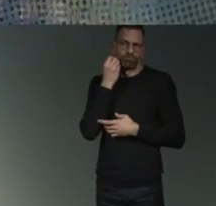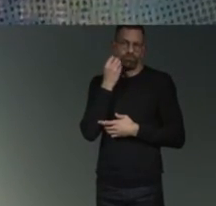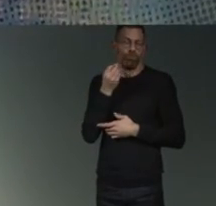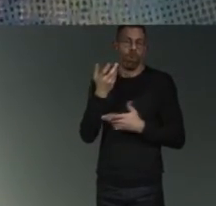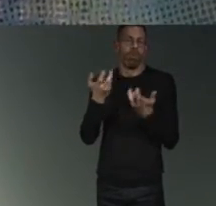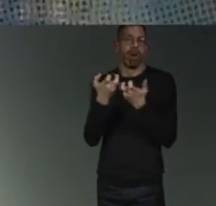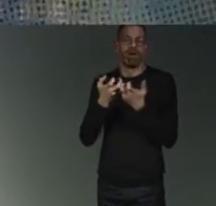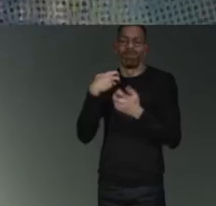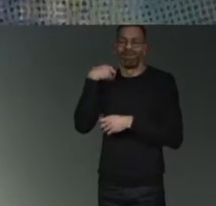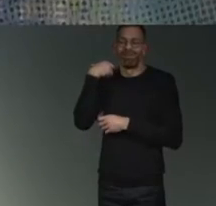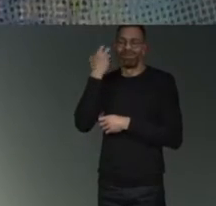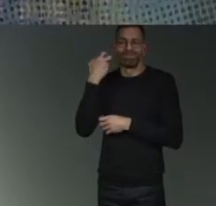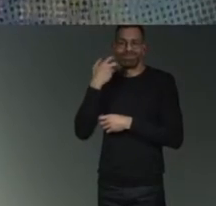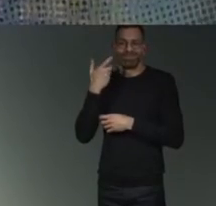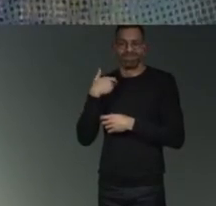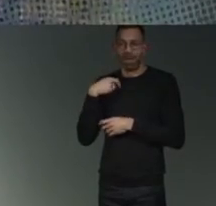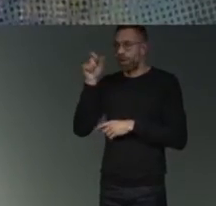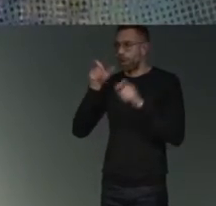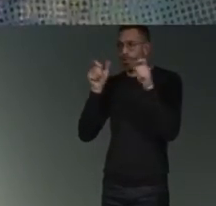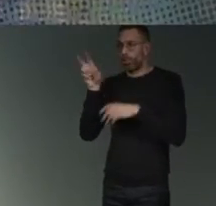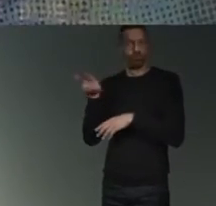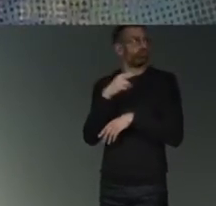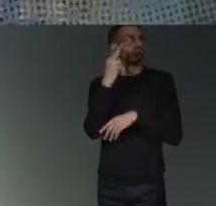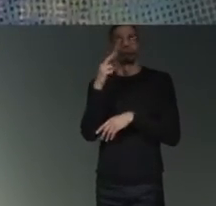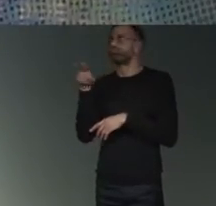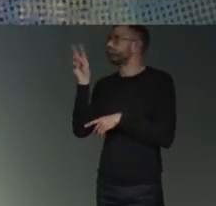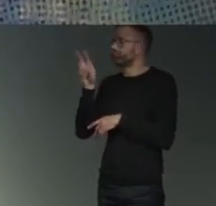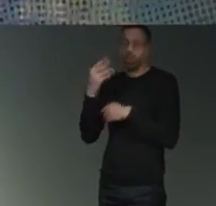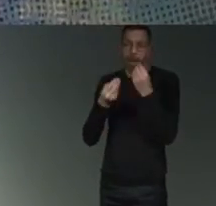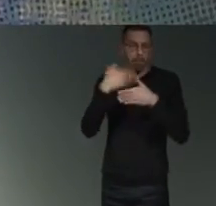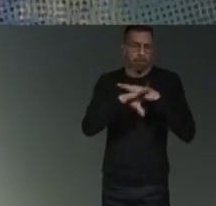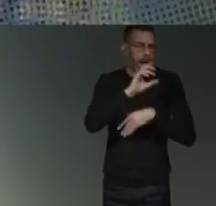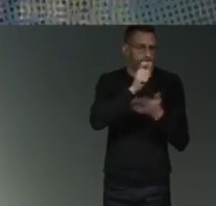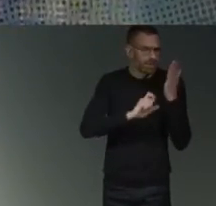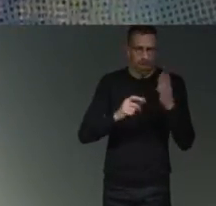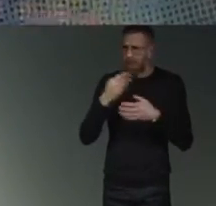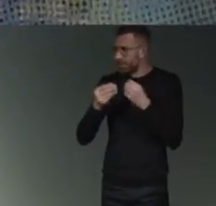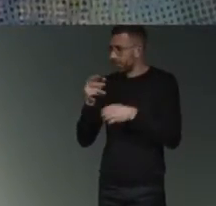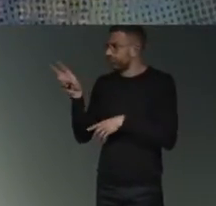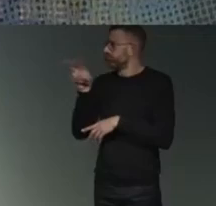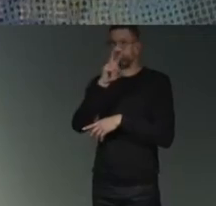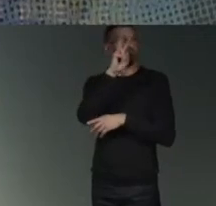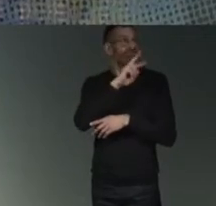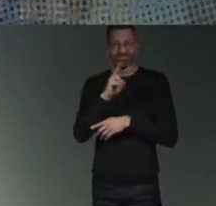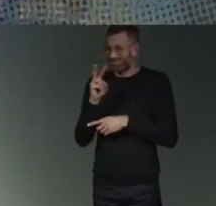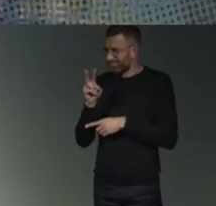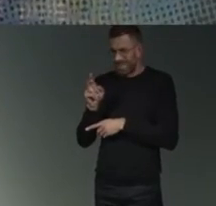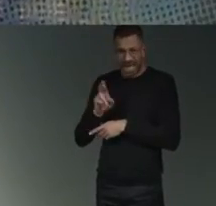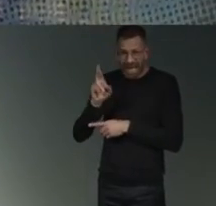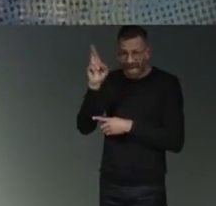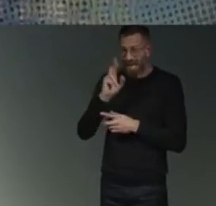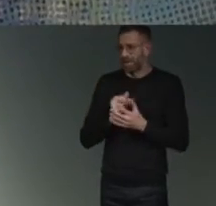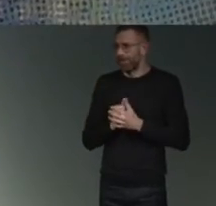train, que les gens ne regardent pas autour d'eux, ou au restaurant, ou n'importe où. Rares sont les personnes qui regardent. On peut